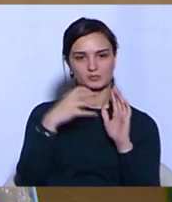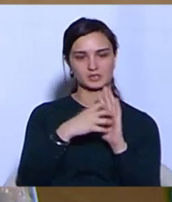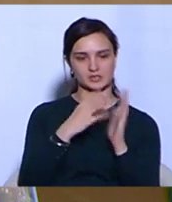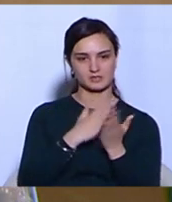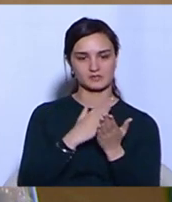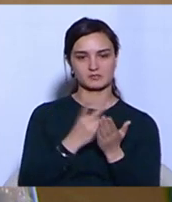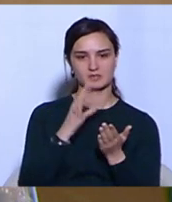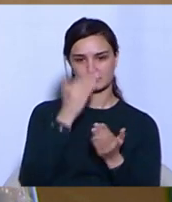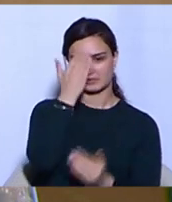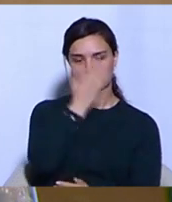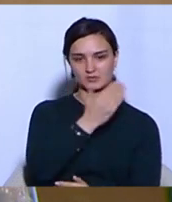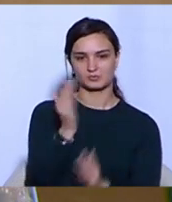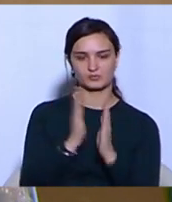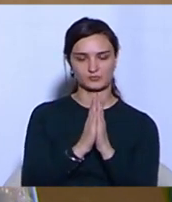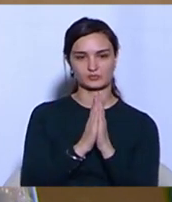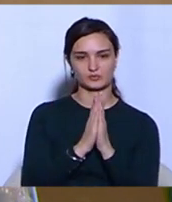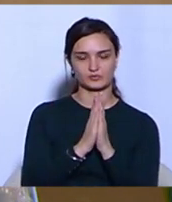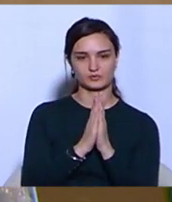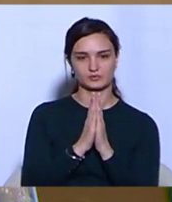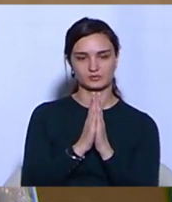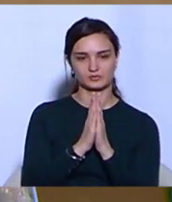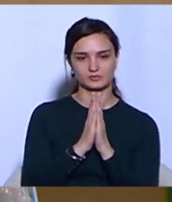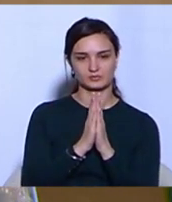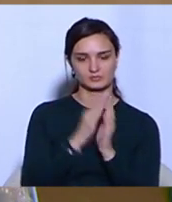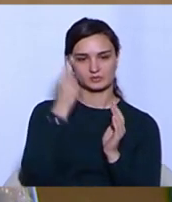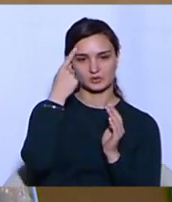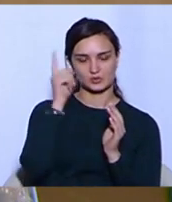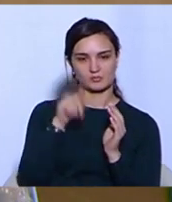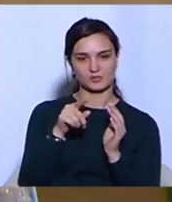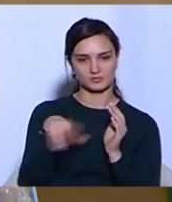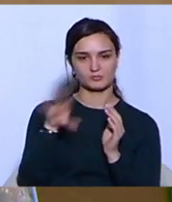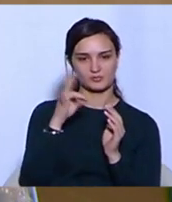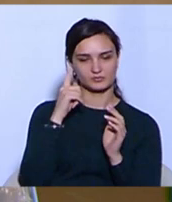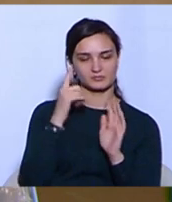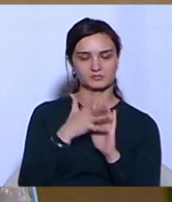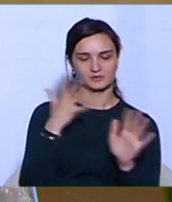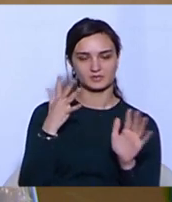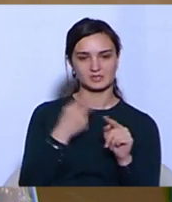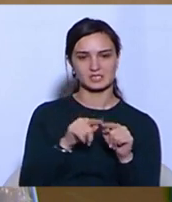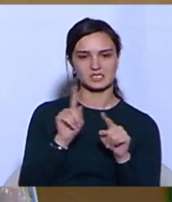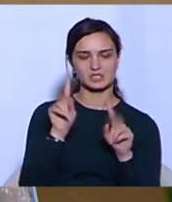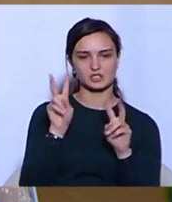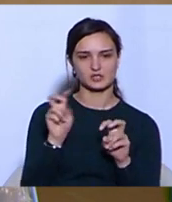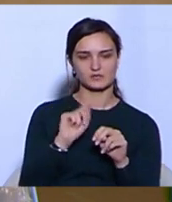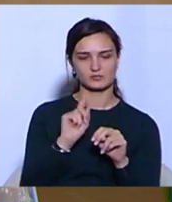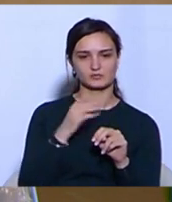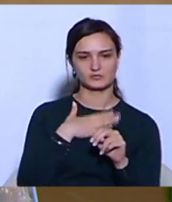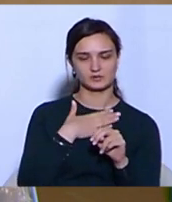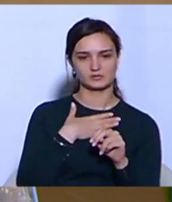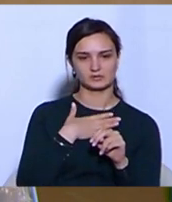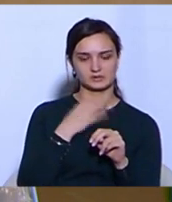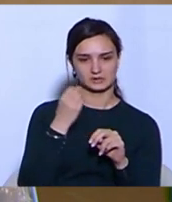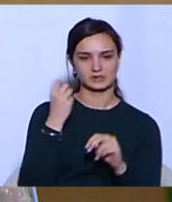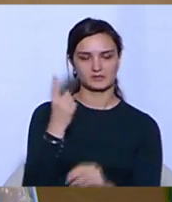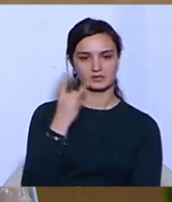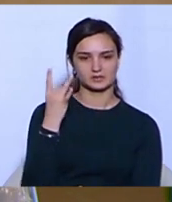გვაქვს, თუმცა საზოგადოებას და გთხოვოთ, ცნობადობის ამაღლება ნიშნავს იმას, რომ ჩვენ